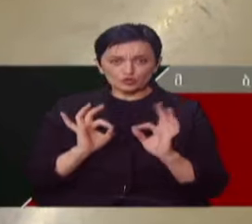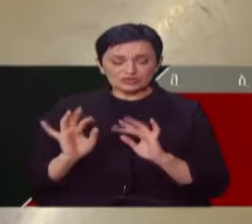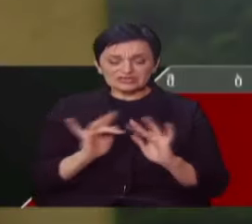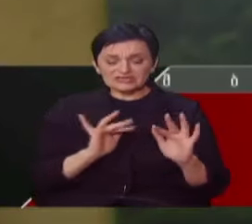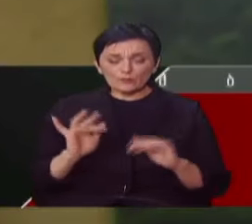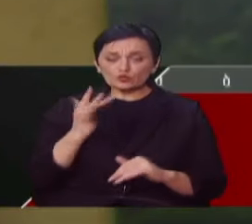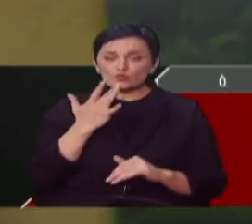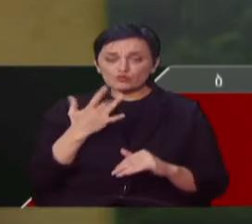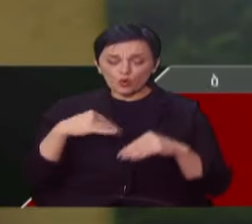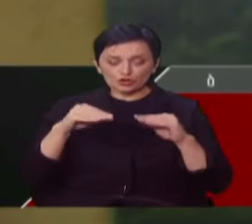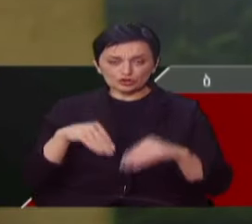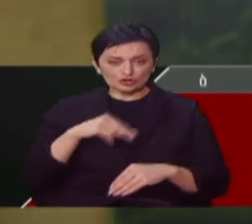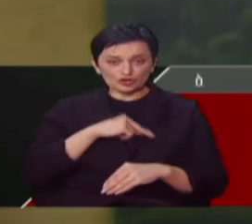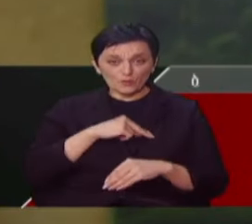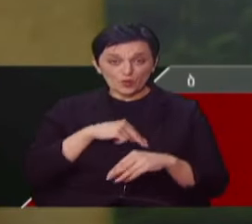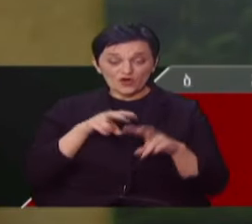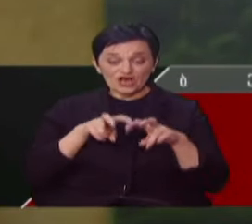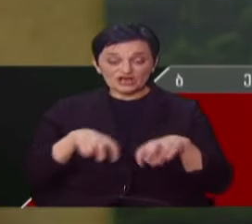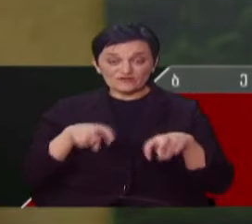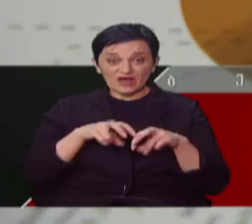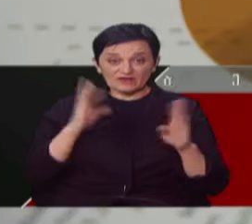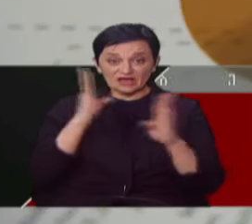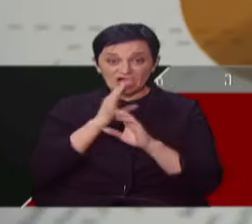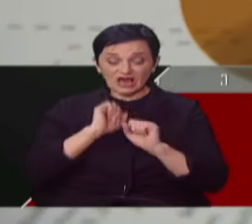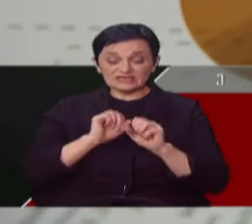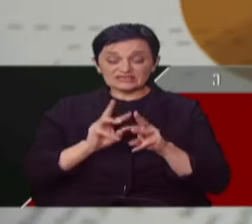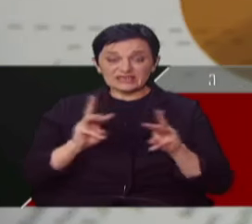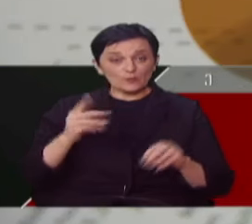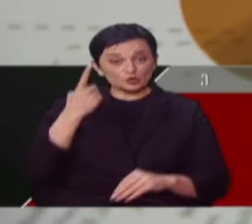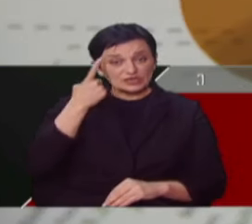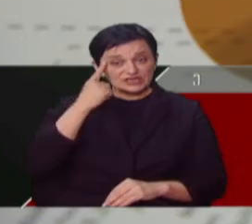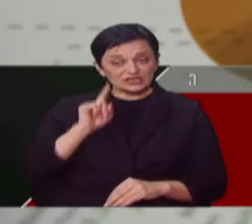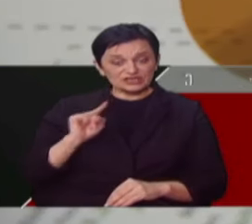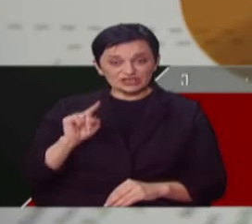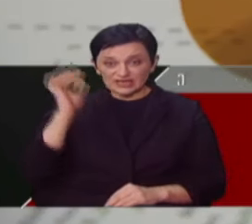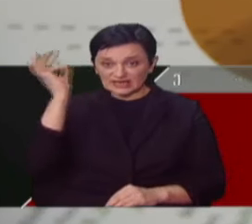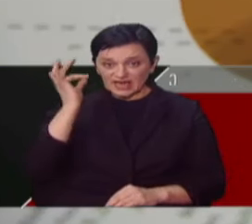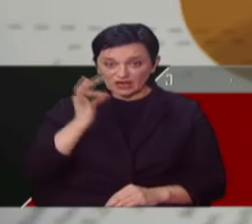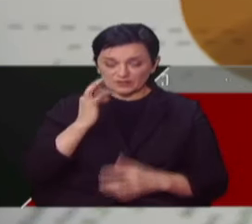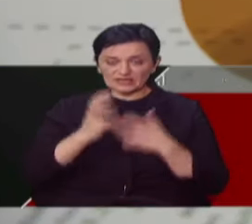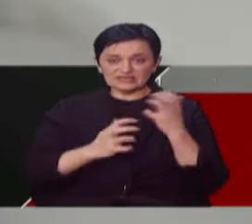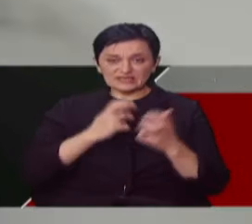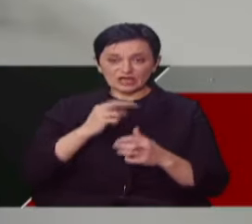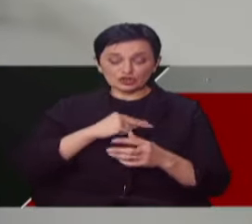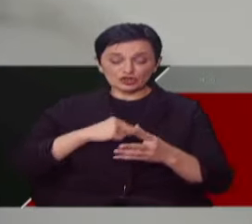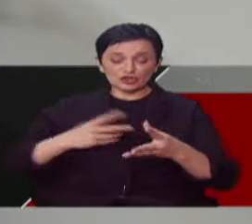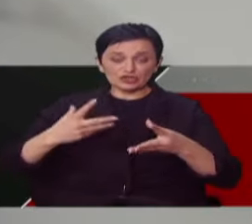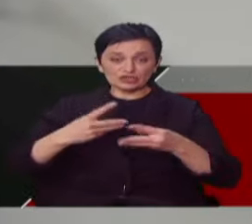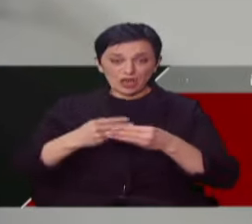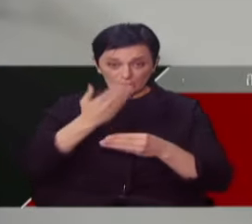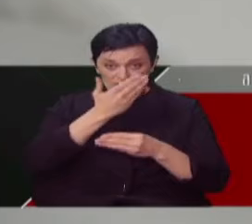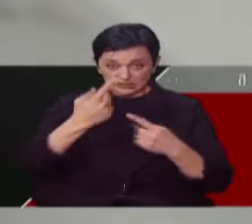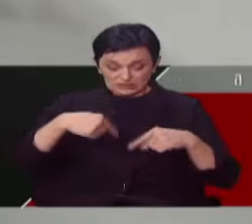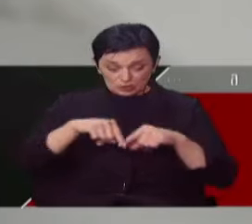სამოქმედო პოლიტიკის შემუშავება. კვლევა, რომელიც გარემოს დაცვის სამინისტროს ინიციატივით და გერმანიის საერთაშორისო თანამშრომლობის